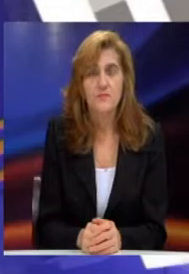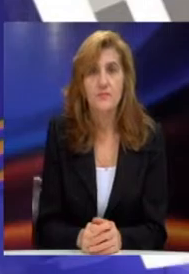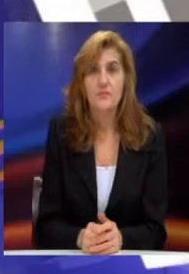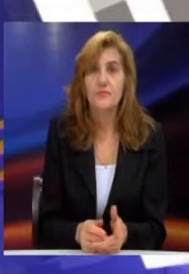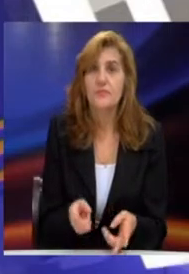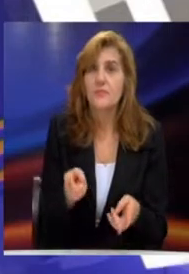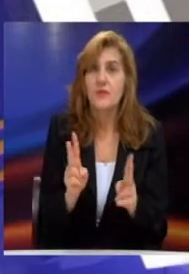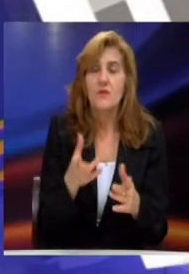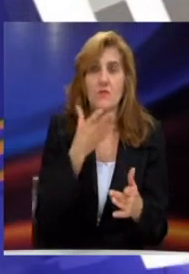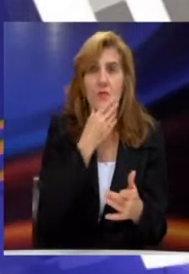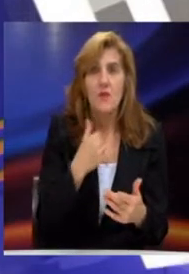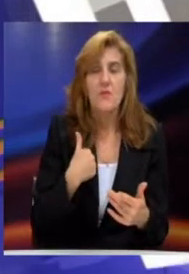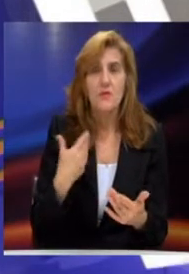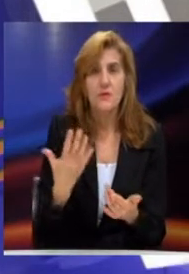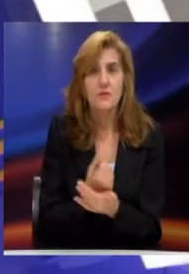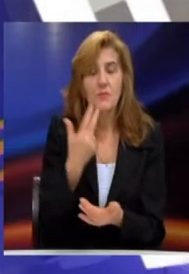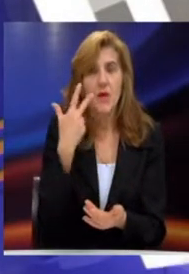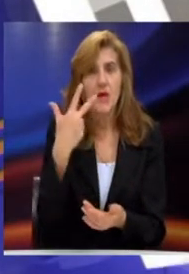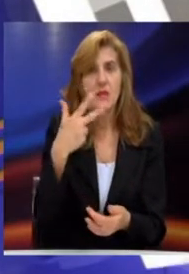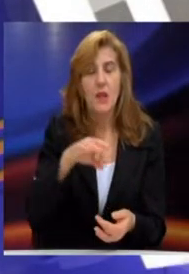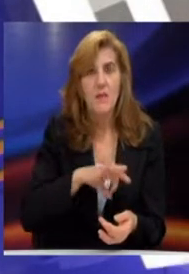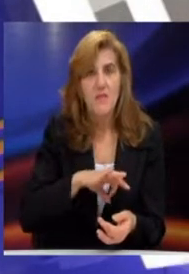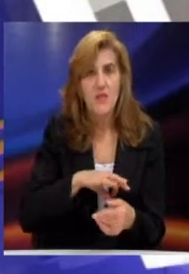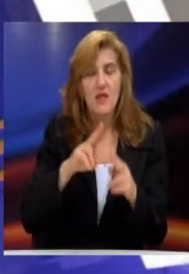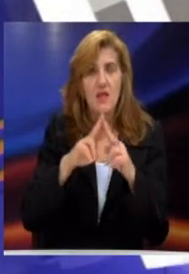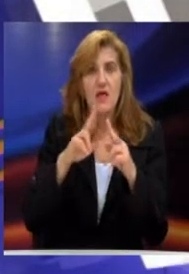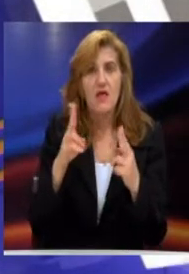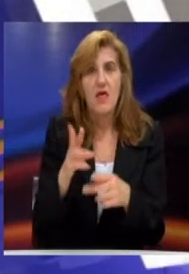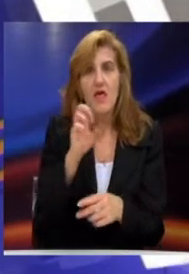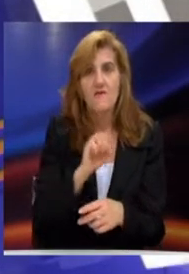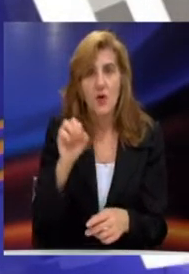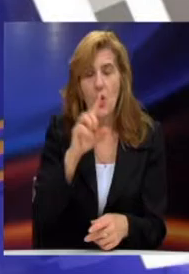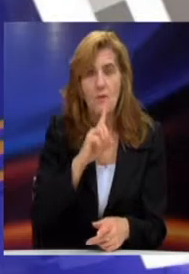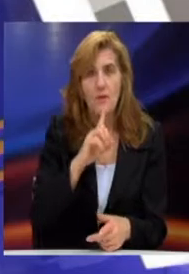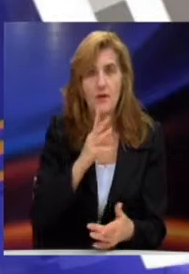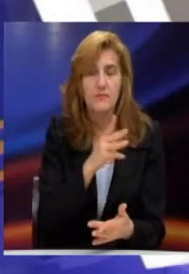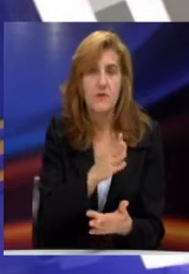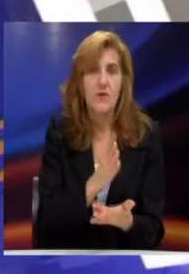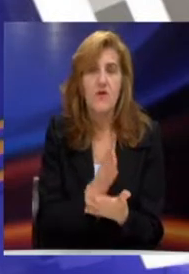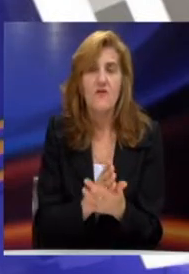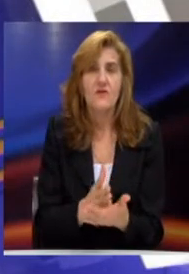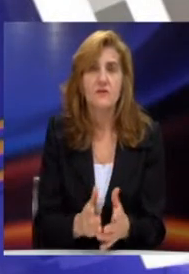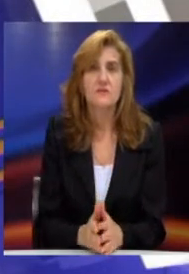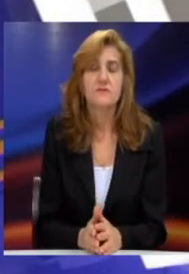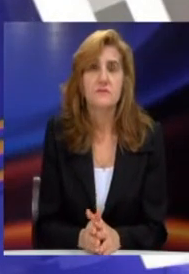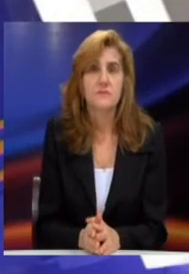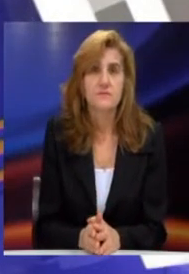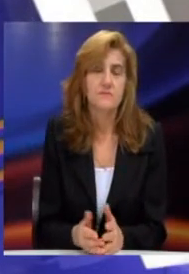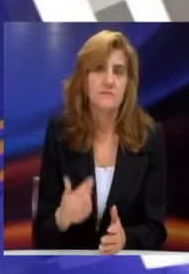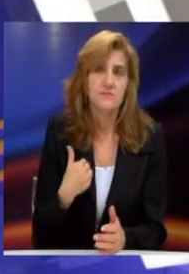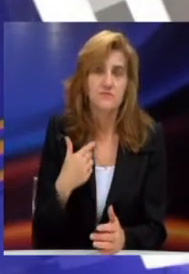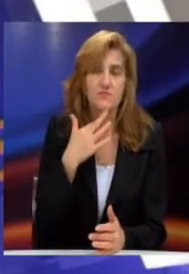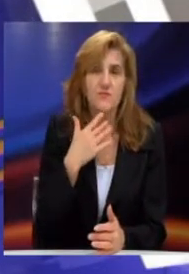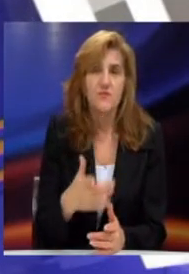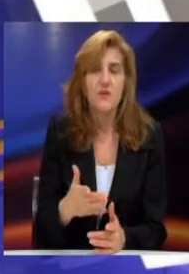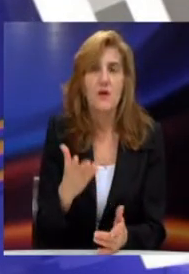može da bude kad se osvoje tri medalje na prvenstvu Evrope, a to se nije desilo 40 godina, ja mislim tačnije, eto da